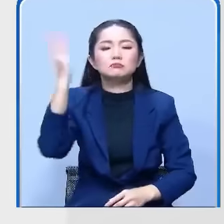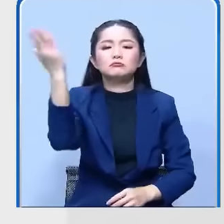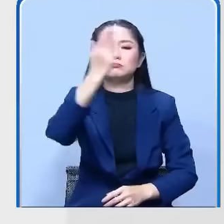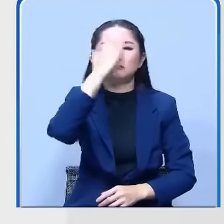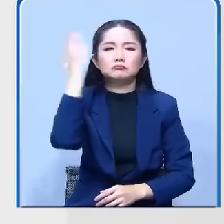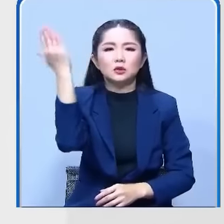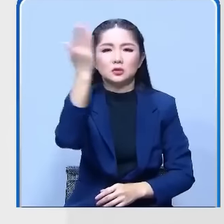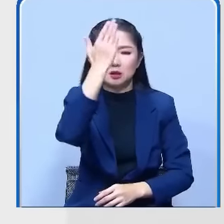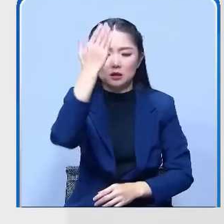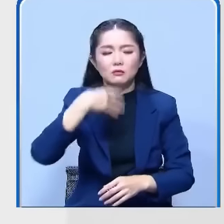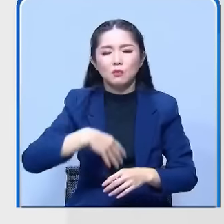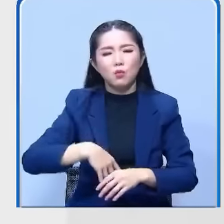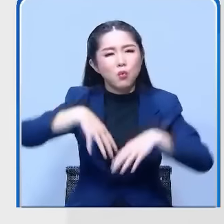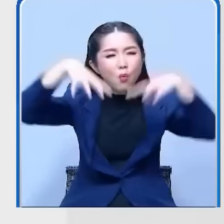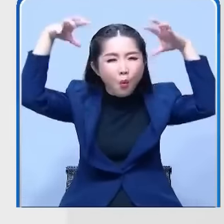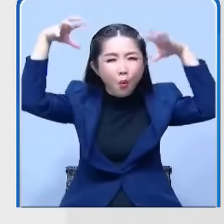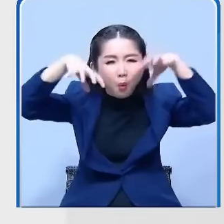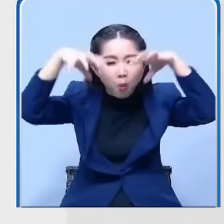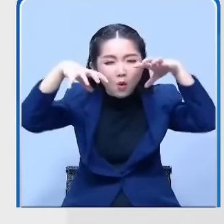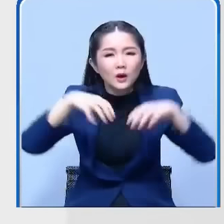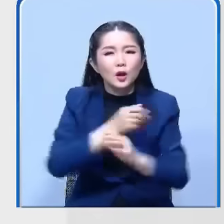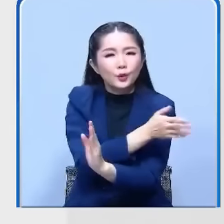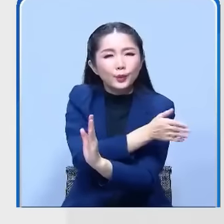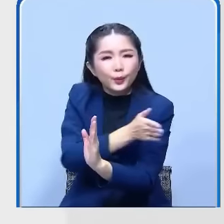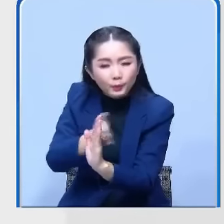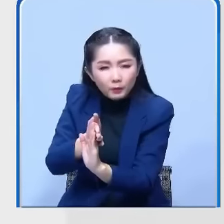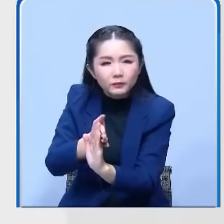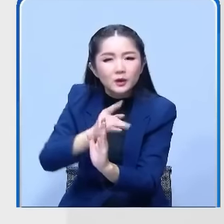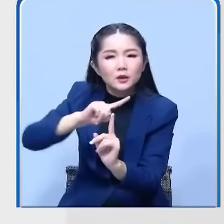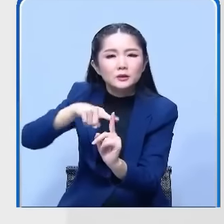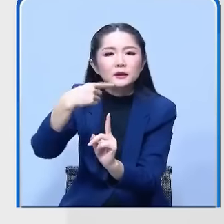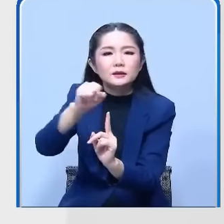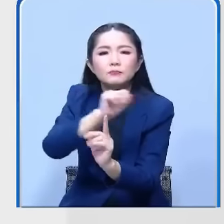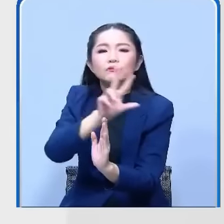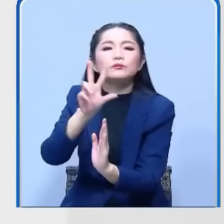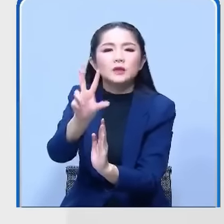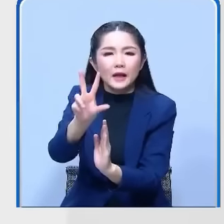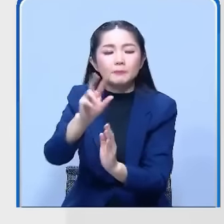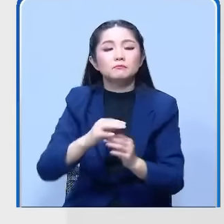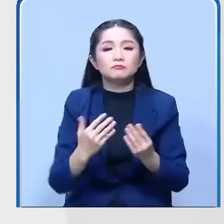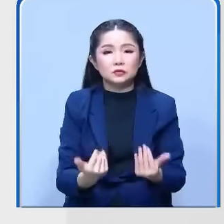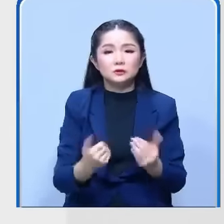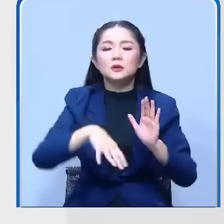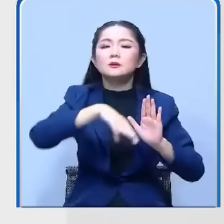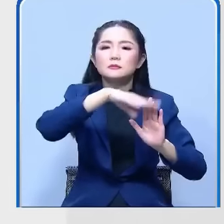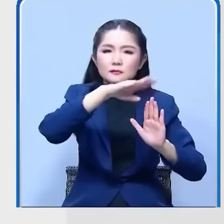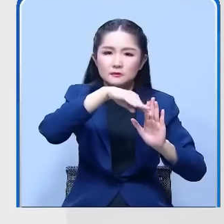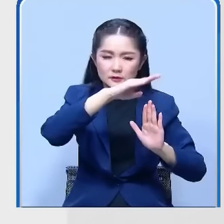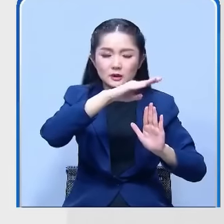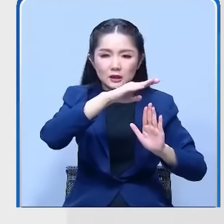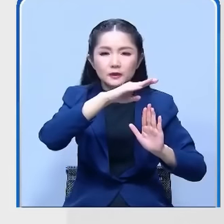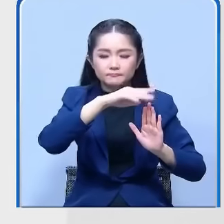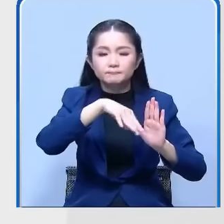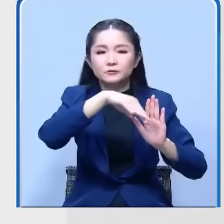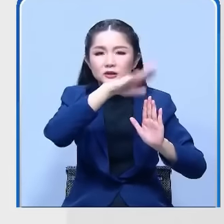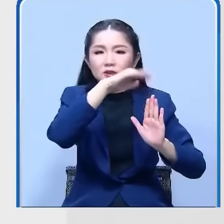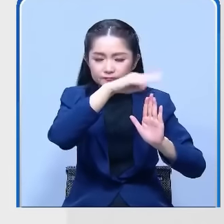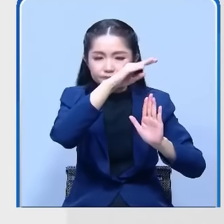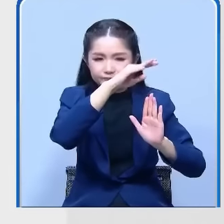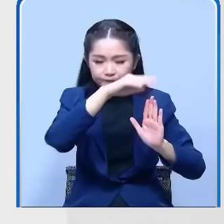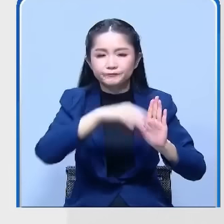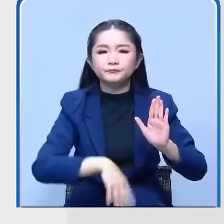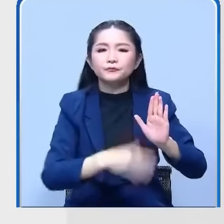นตกหนักถึงในวันนี้ค่ะ3ตุลาคมนะคะก็จะทำให้พื้นที่ภาคเหนือฝั่งตะวันตก